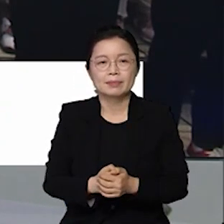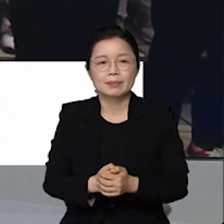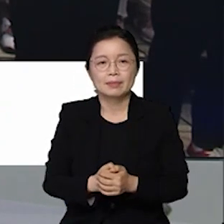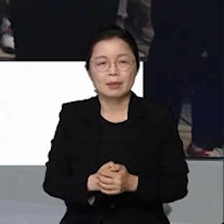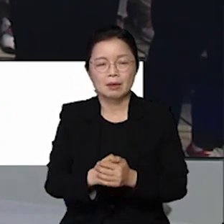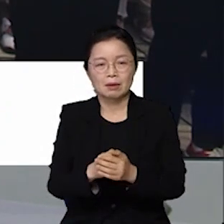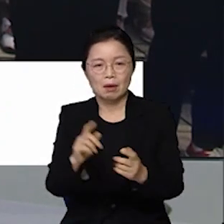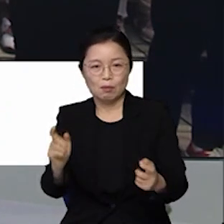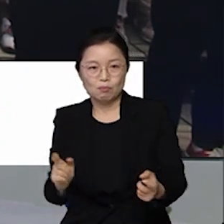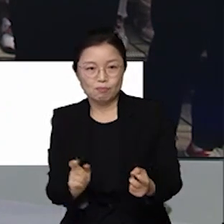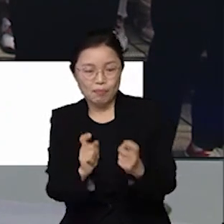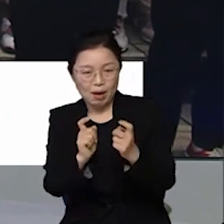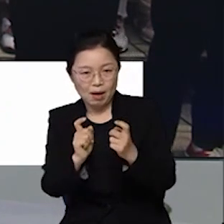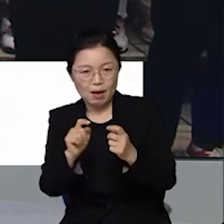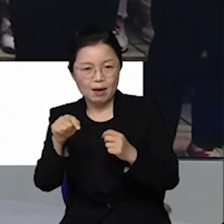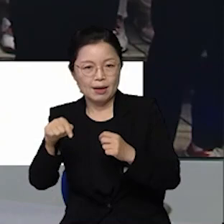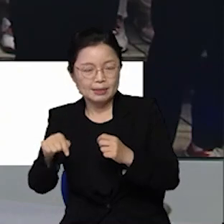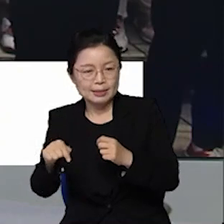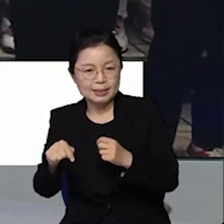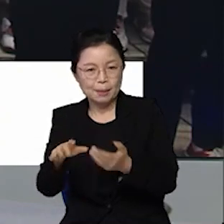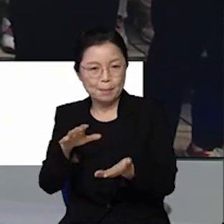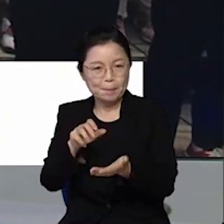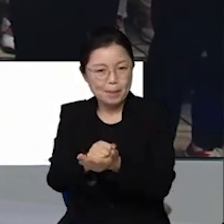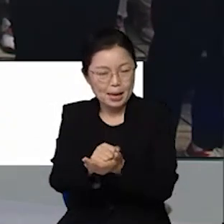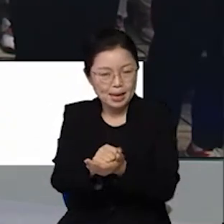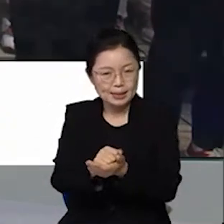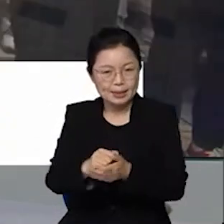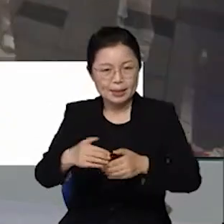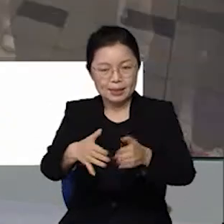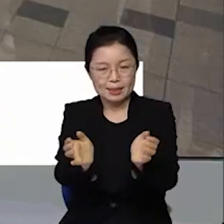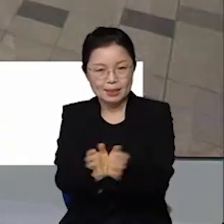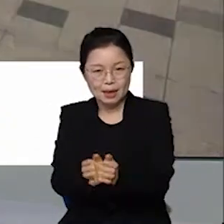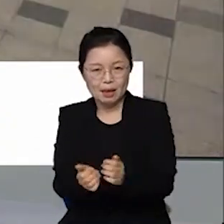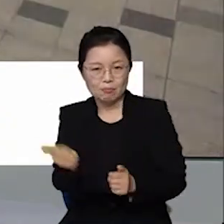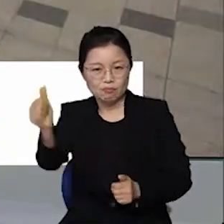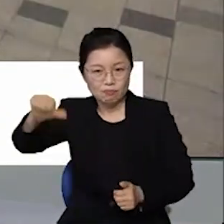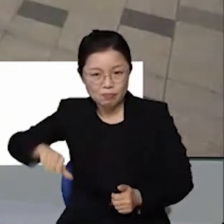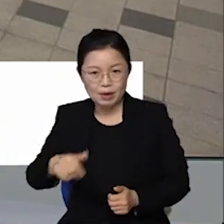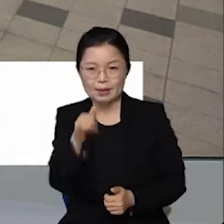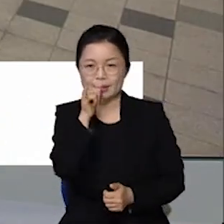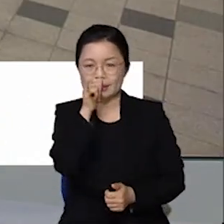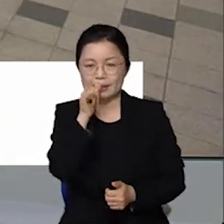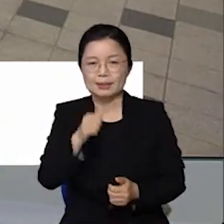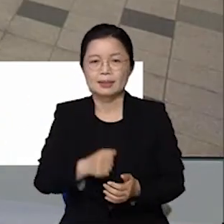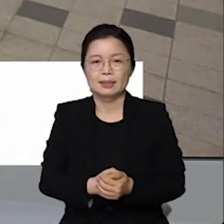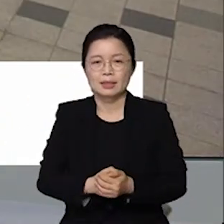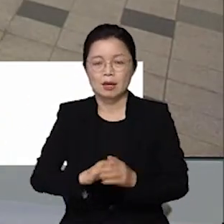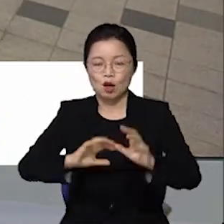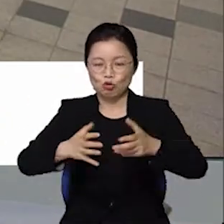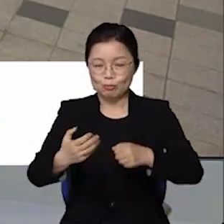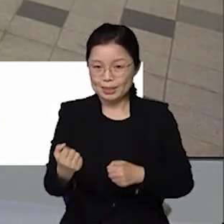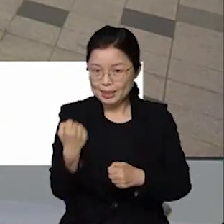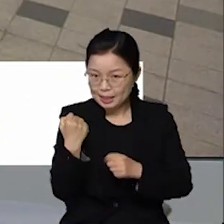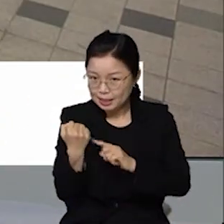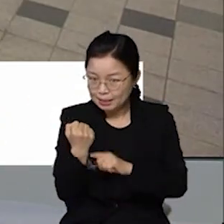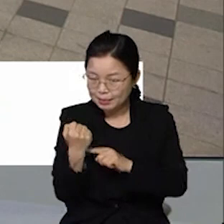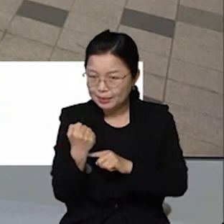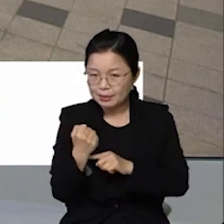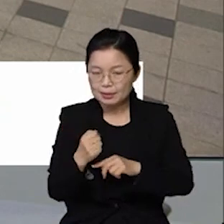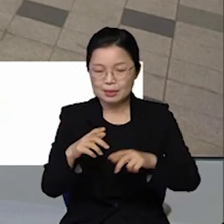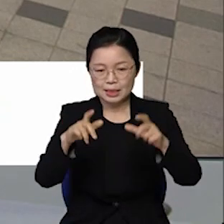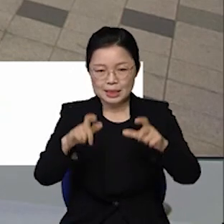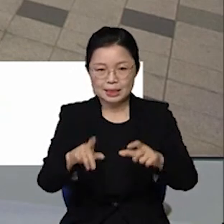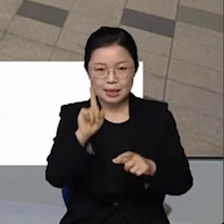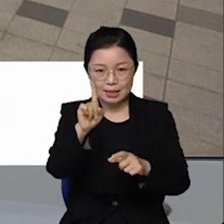민주당에 맞서 호남 제1야당 지위를 확보하려던 정당들은 희비가 엇갈렸는데요. 국민의힘은 시도광역의회